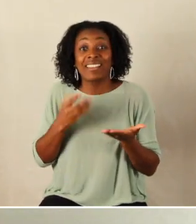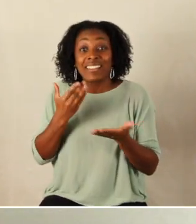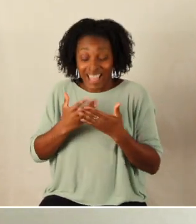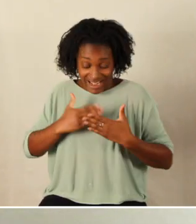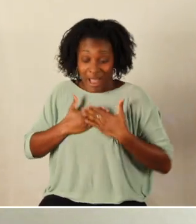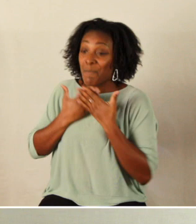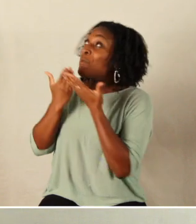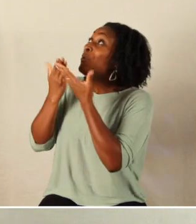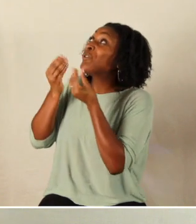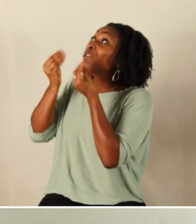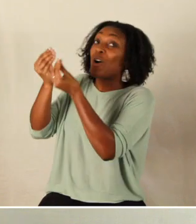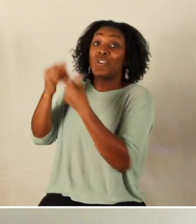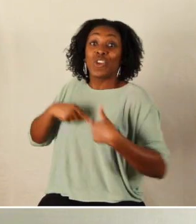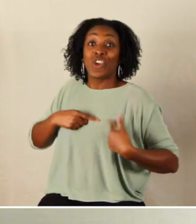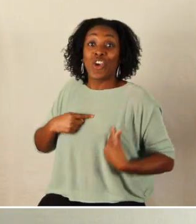de Dieu.